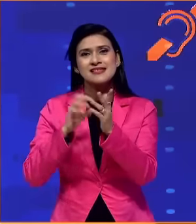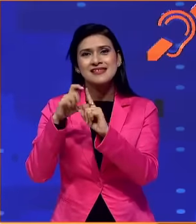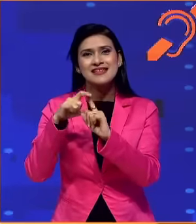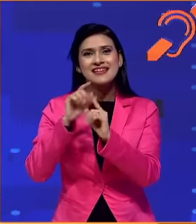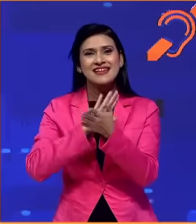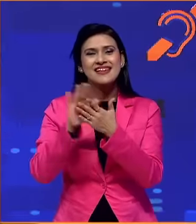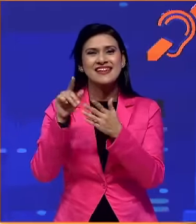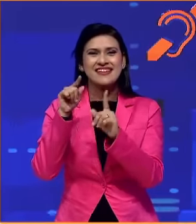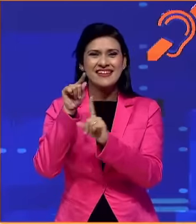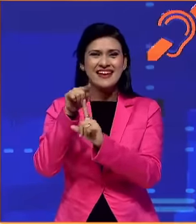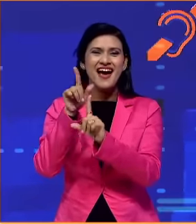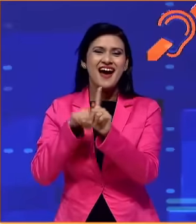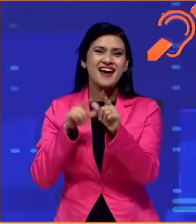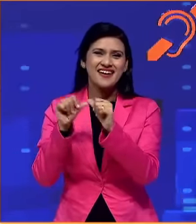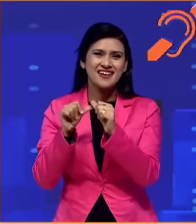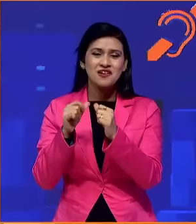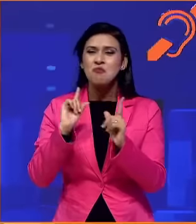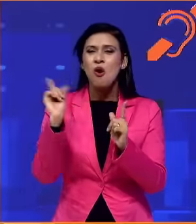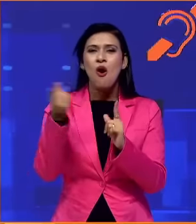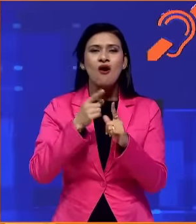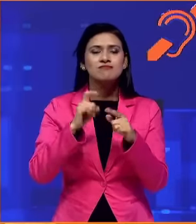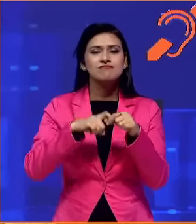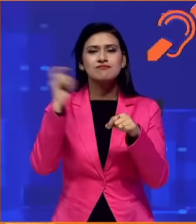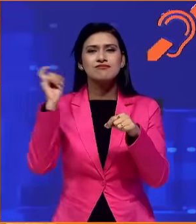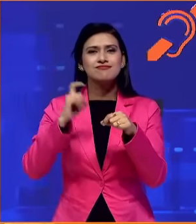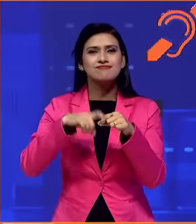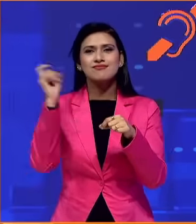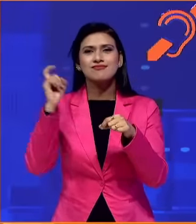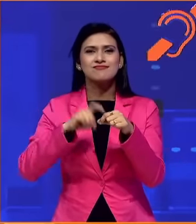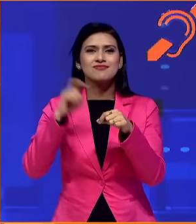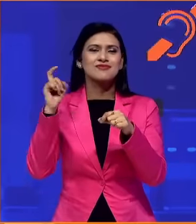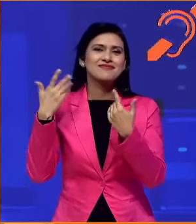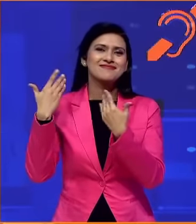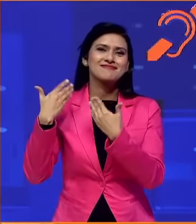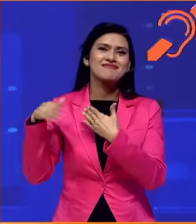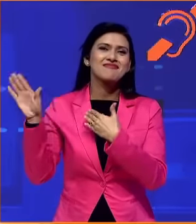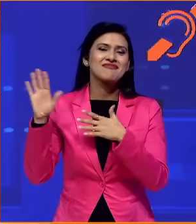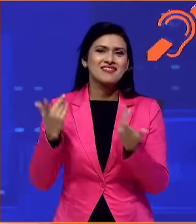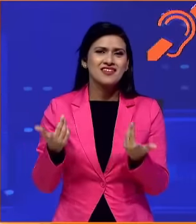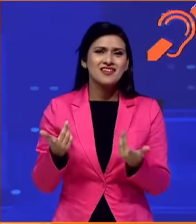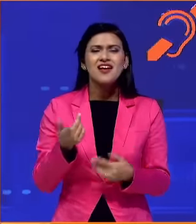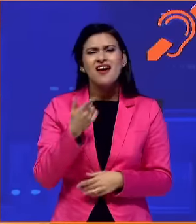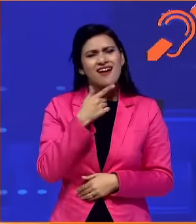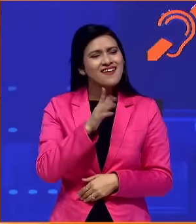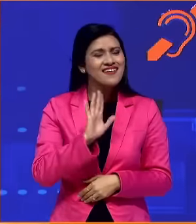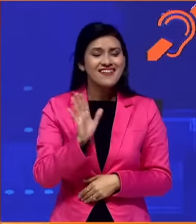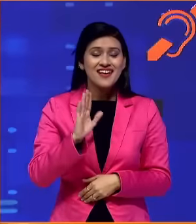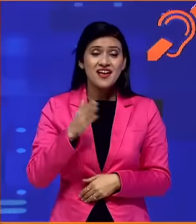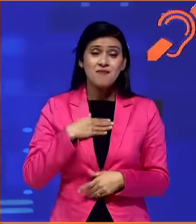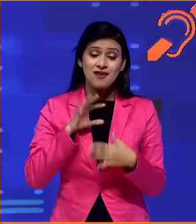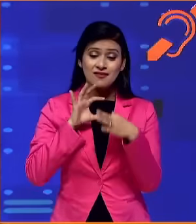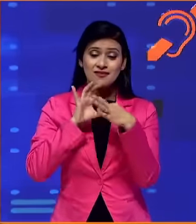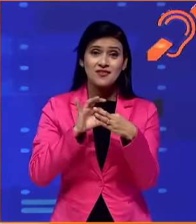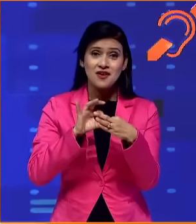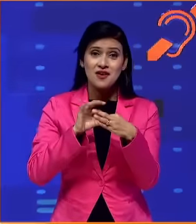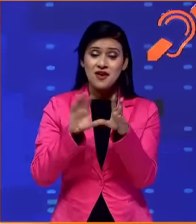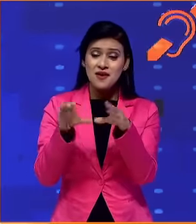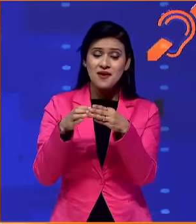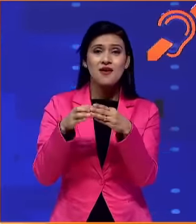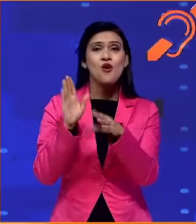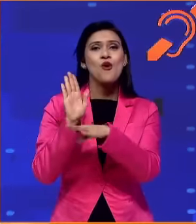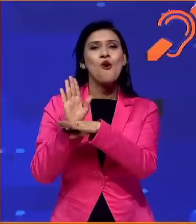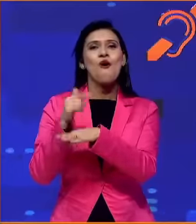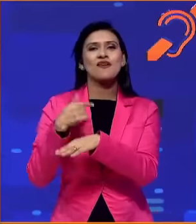पार्टीकेप्रतिहै,और मैंनेउसकासम्मान